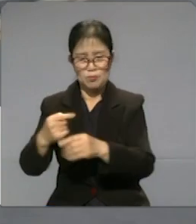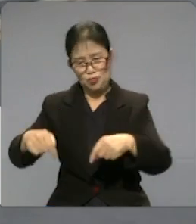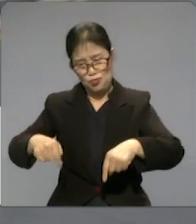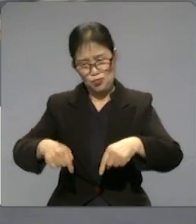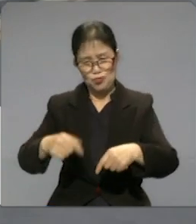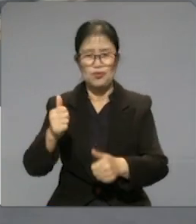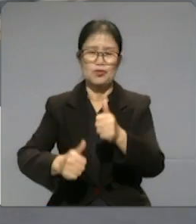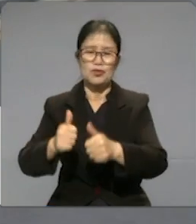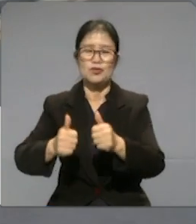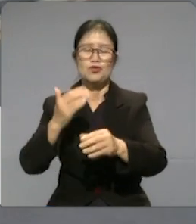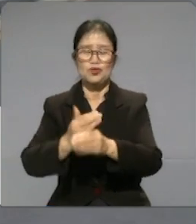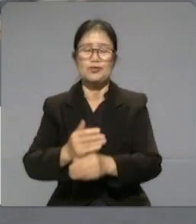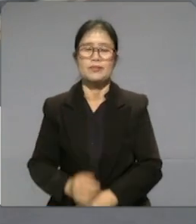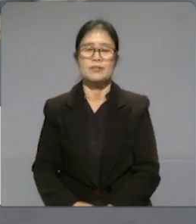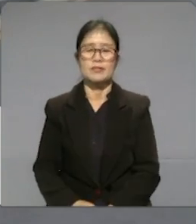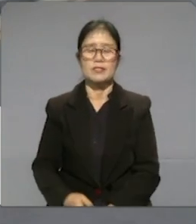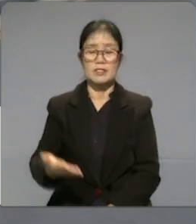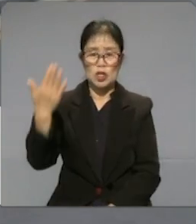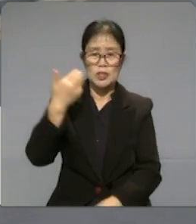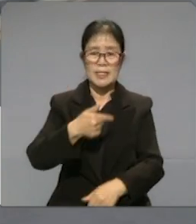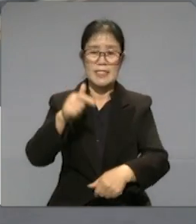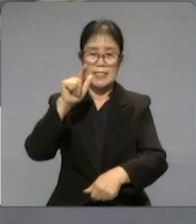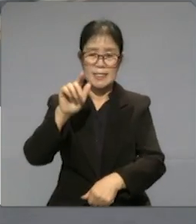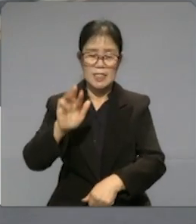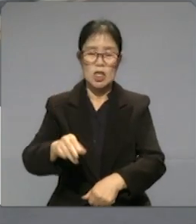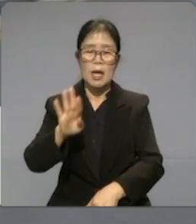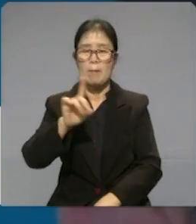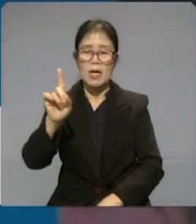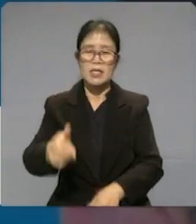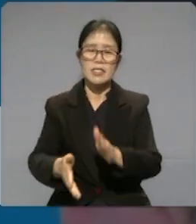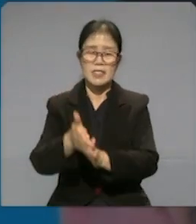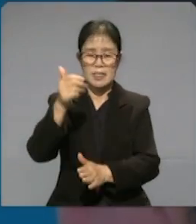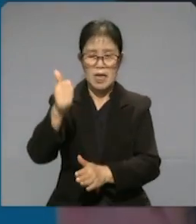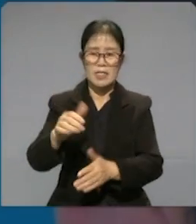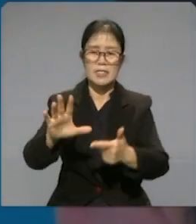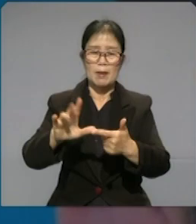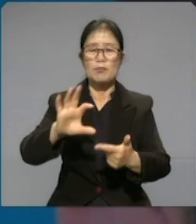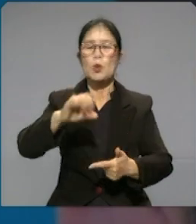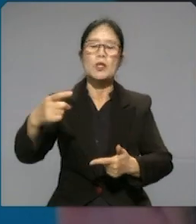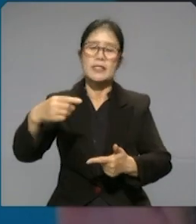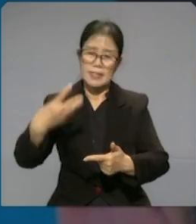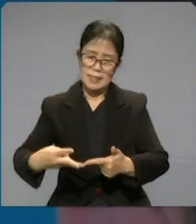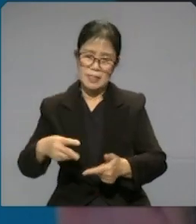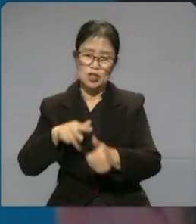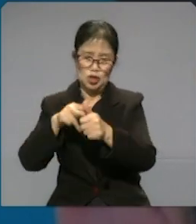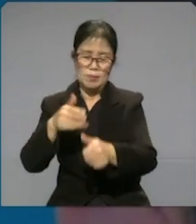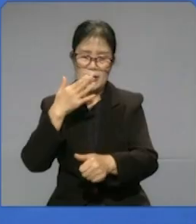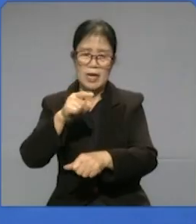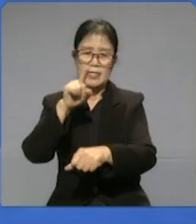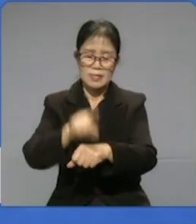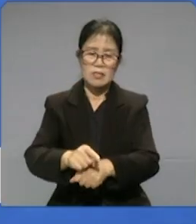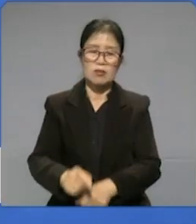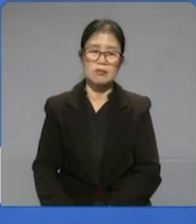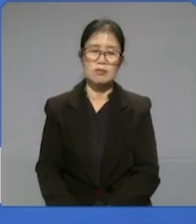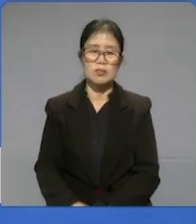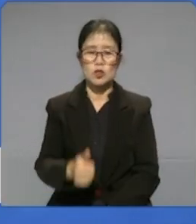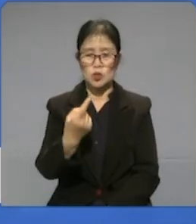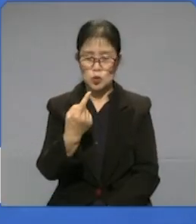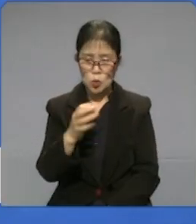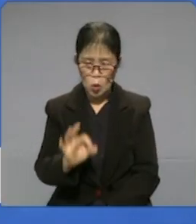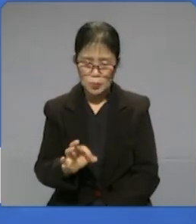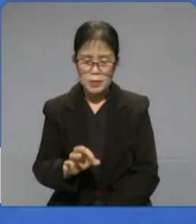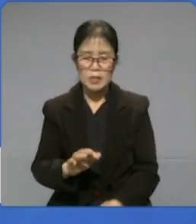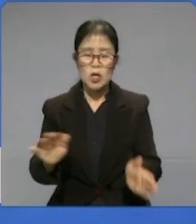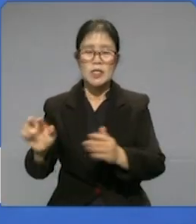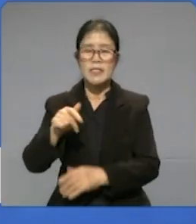상황. 박남춘 전 인천시장은 남동을에 출마 가능성을 열어놓고 있습니다. 홍미영,